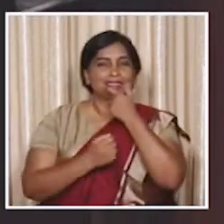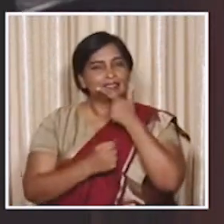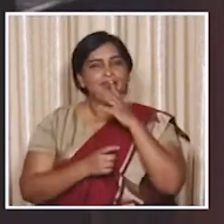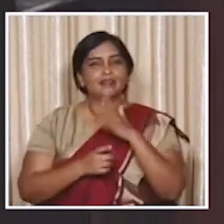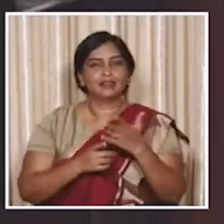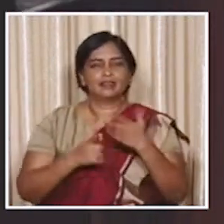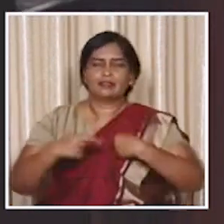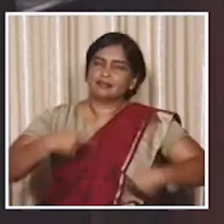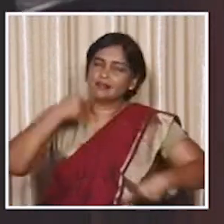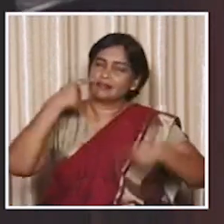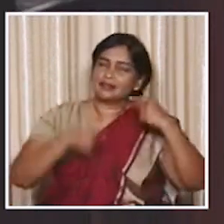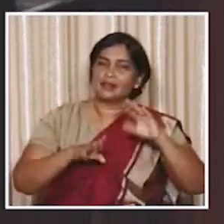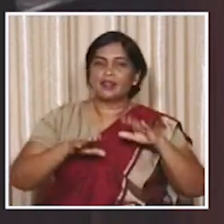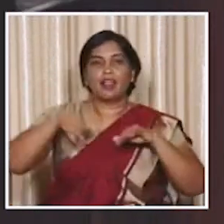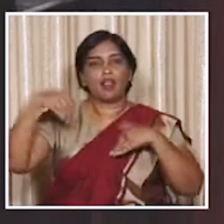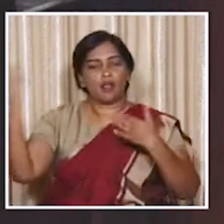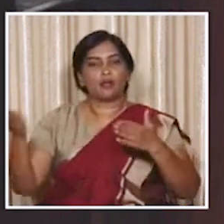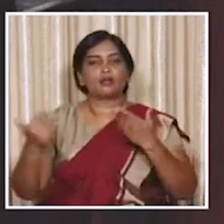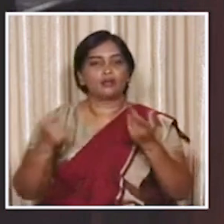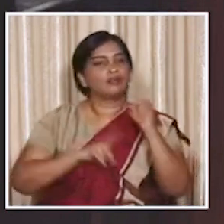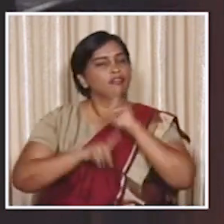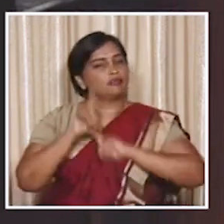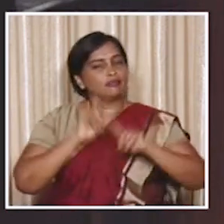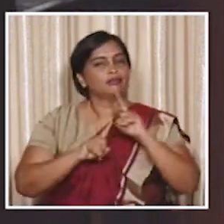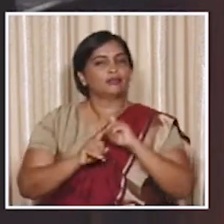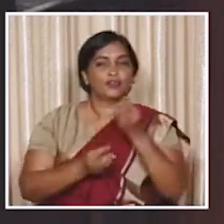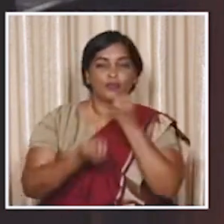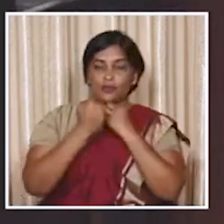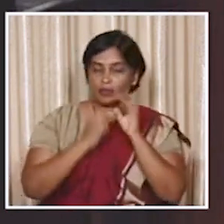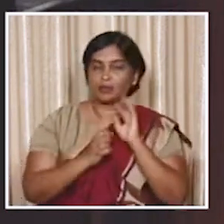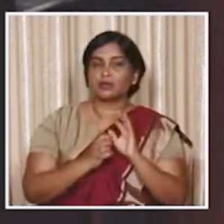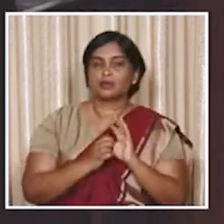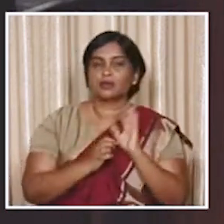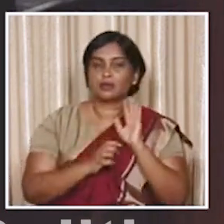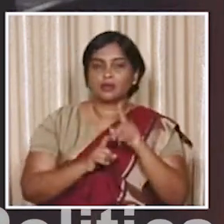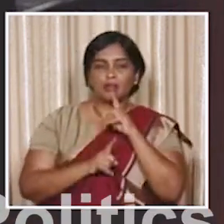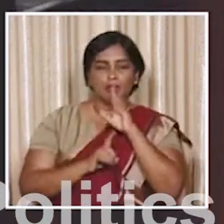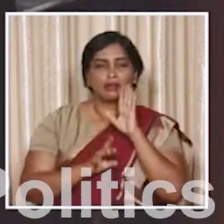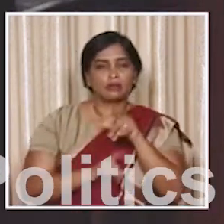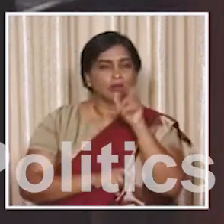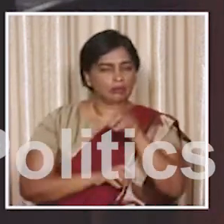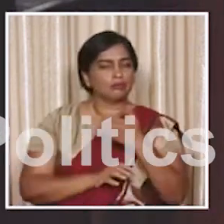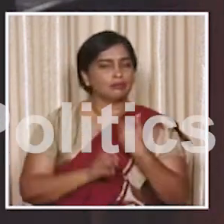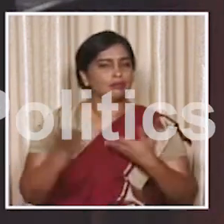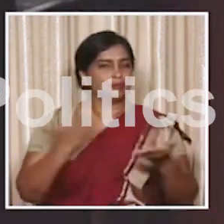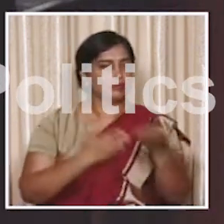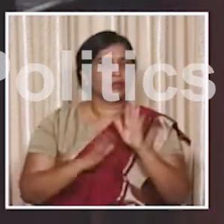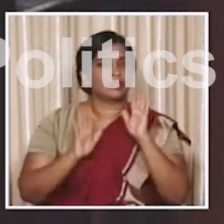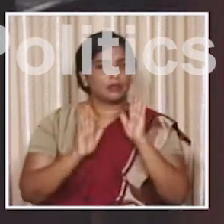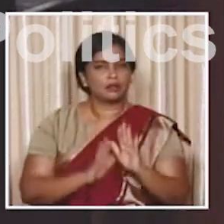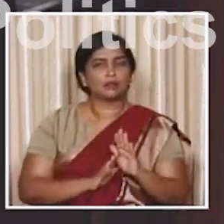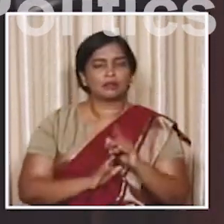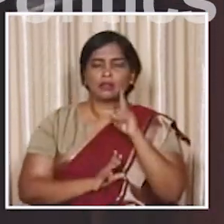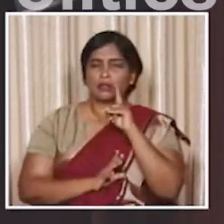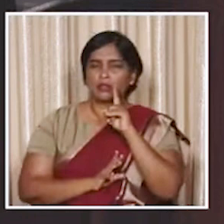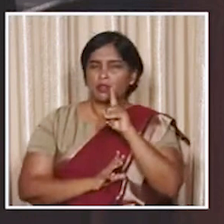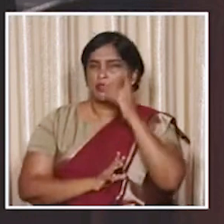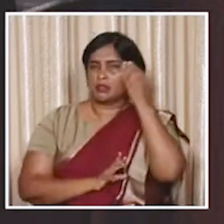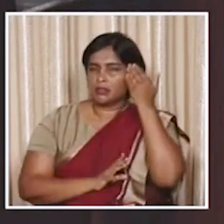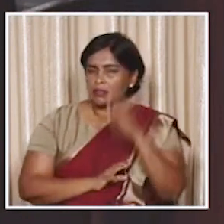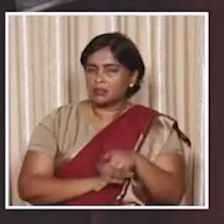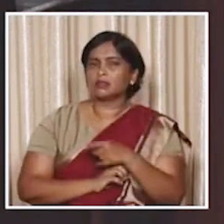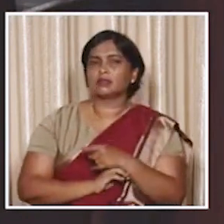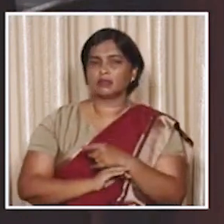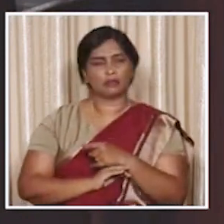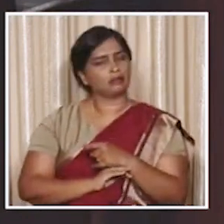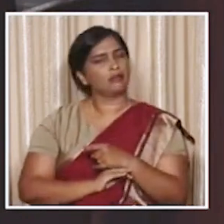මෙතන මොන විවාද වුණත් එළියට ගියාම අපි කතා බහ කරලා කන බොන අය එහෙම කතා කරපු අය අපි. හැබැයි කෙනෙකුගේ මරණයක් ඇති